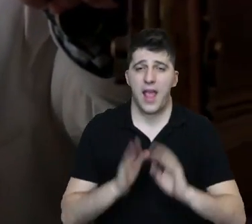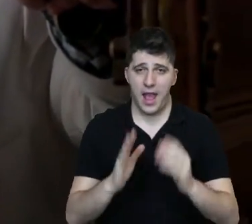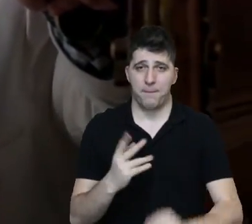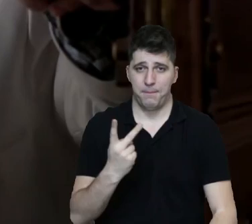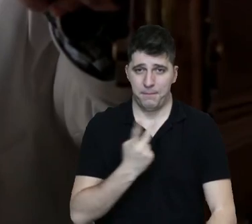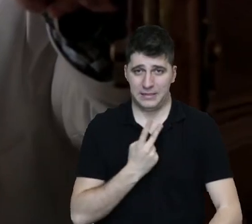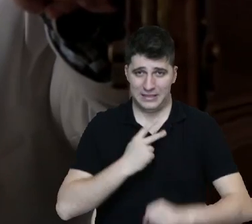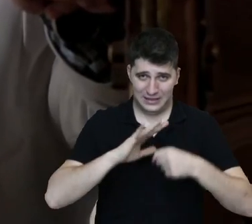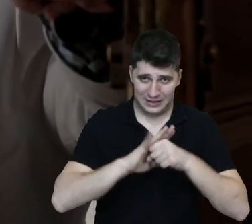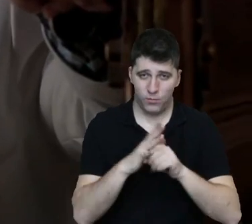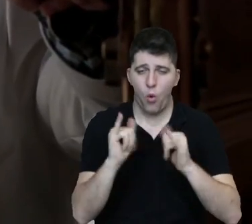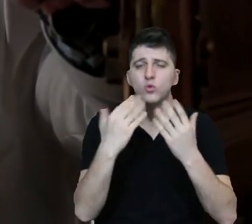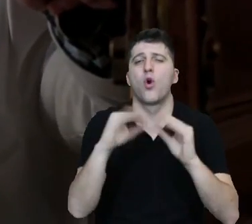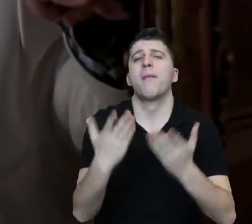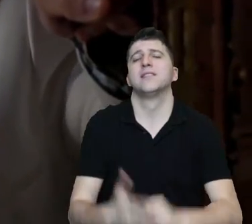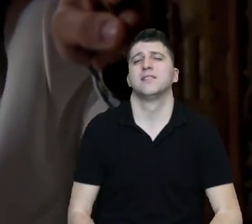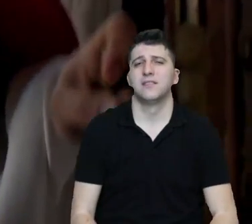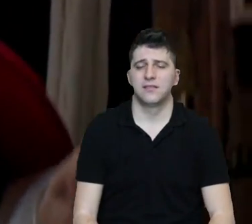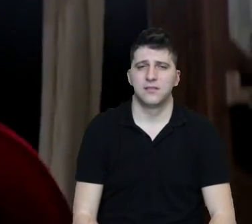bizi çiğneyip oyuncu olacak halleri yok ya.